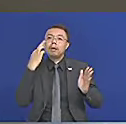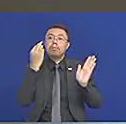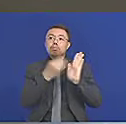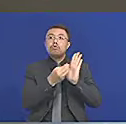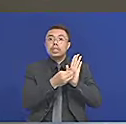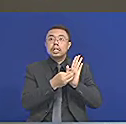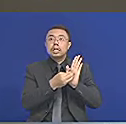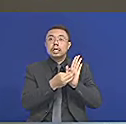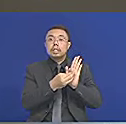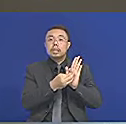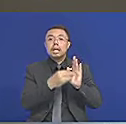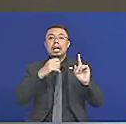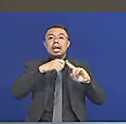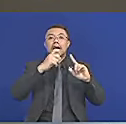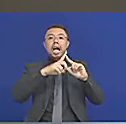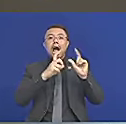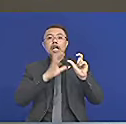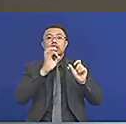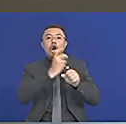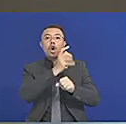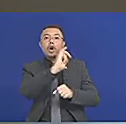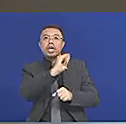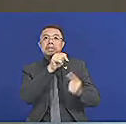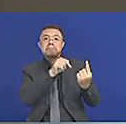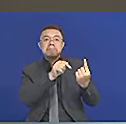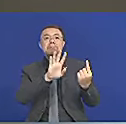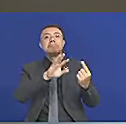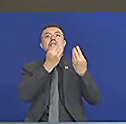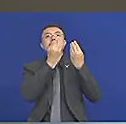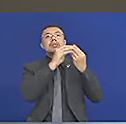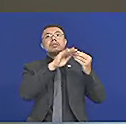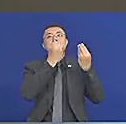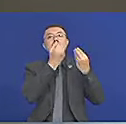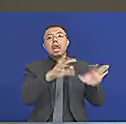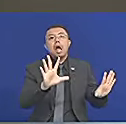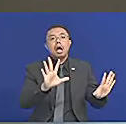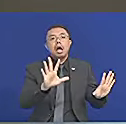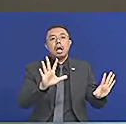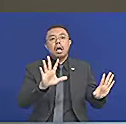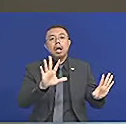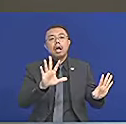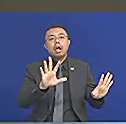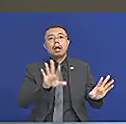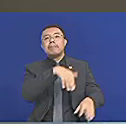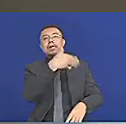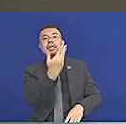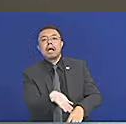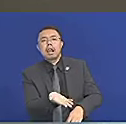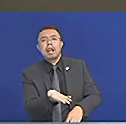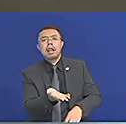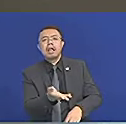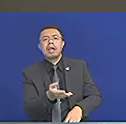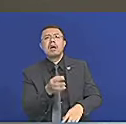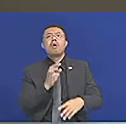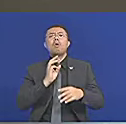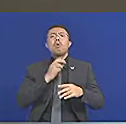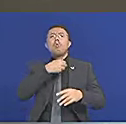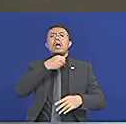fakta lenyapnya seorang wartawan yang bisa apa sih?